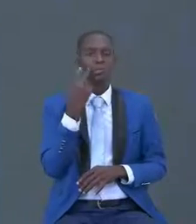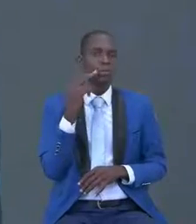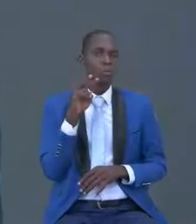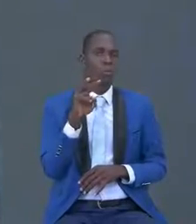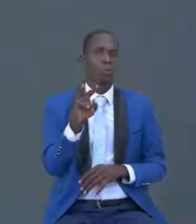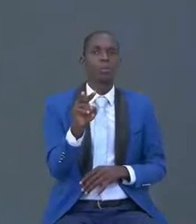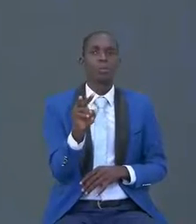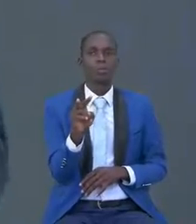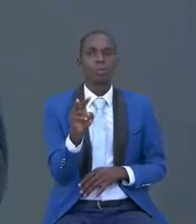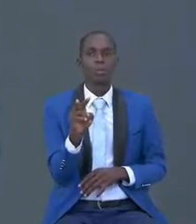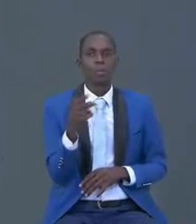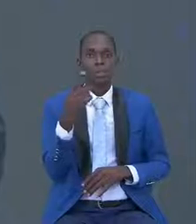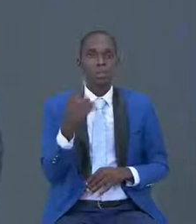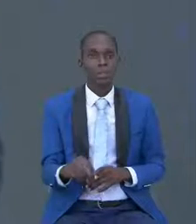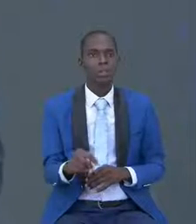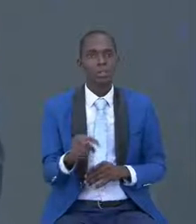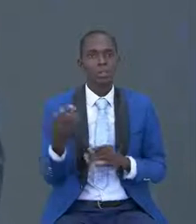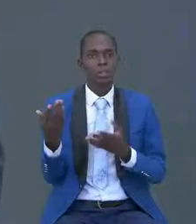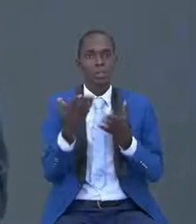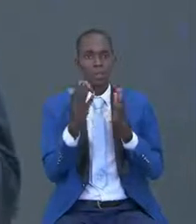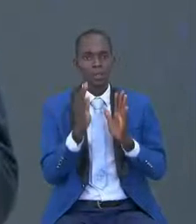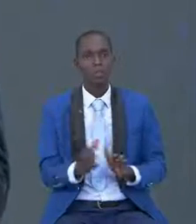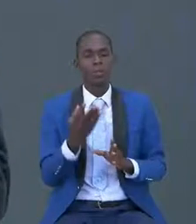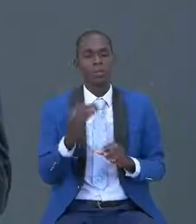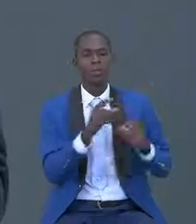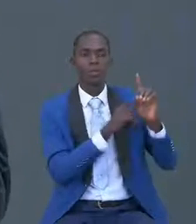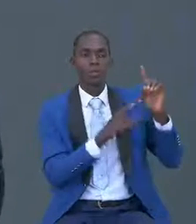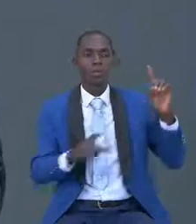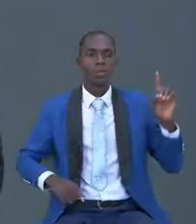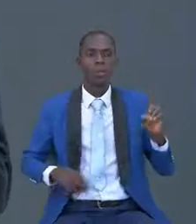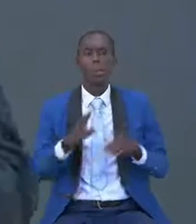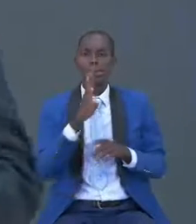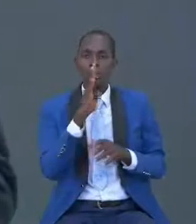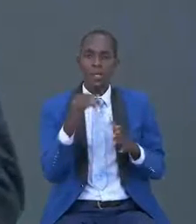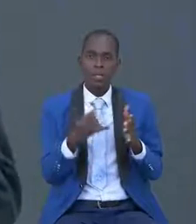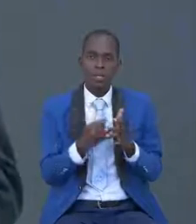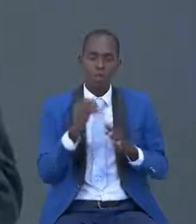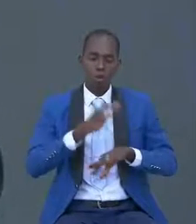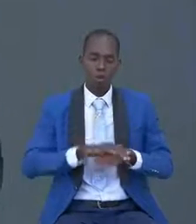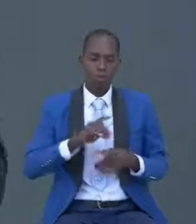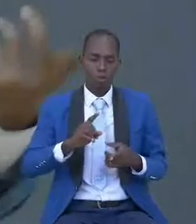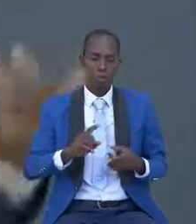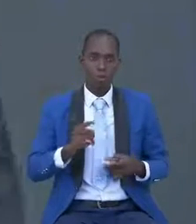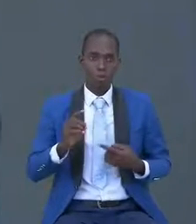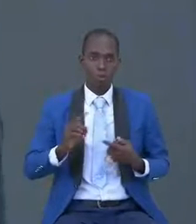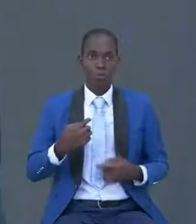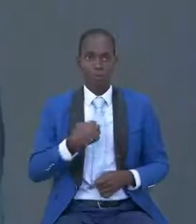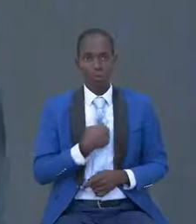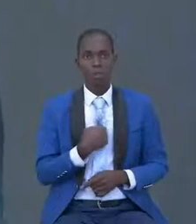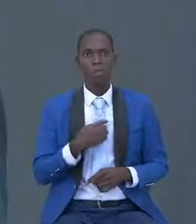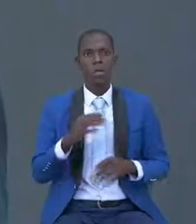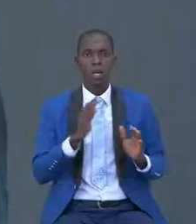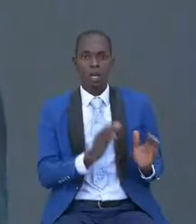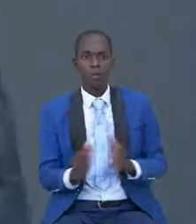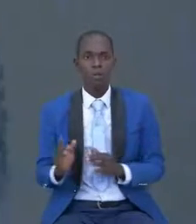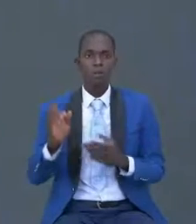je suis la servante du Seigneur, qu'il me soit fait selon ta